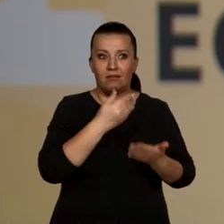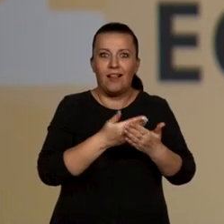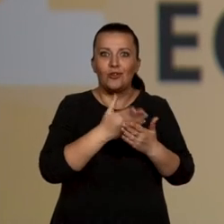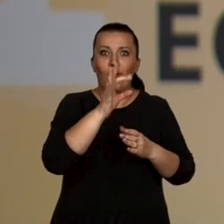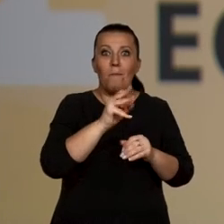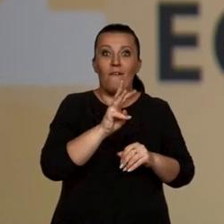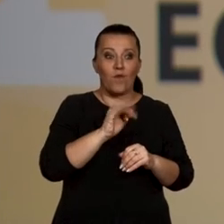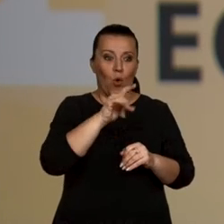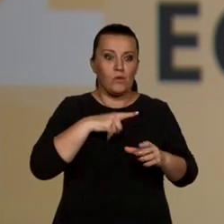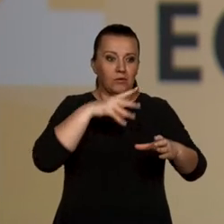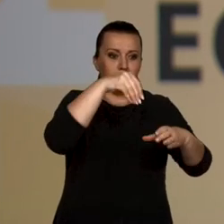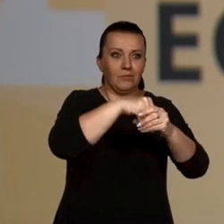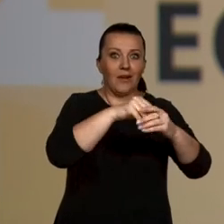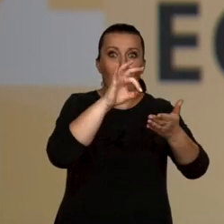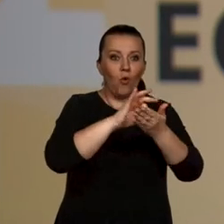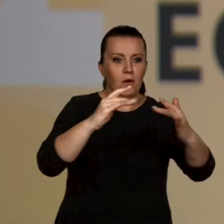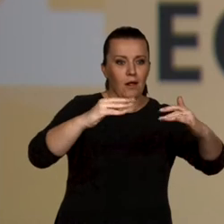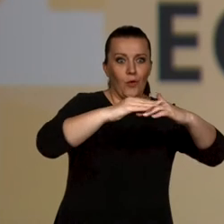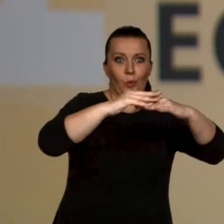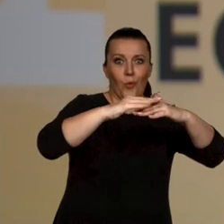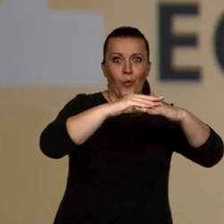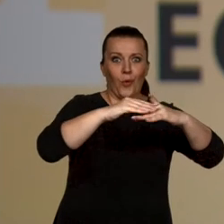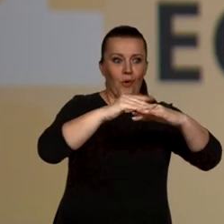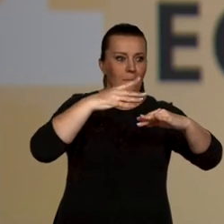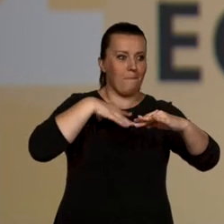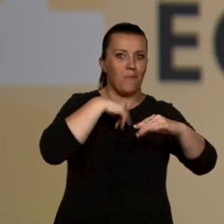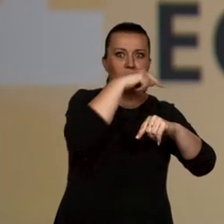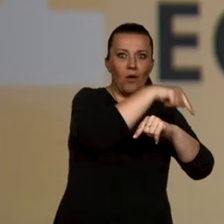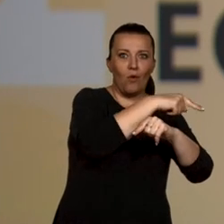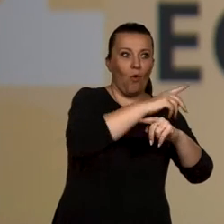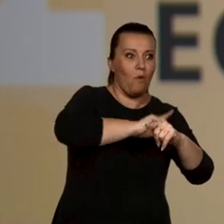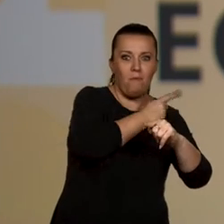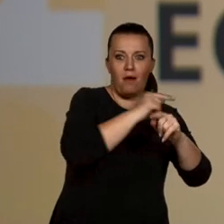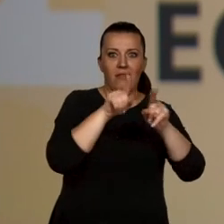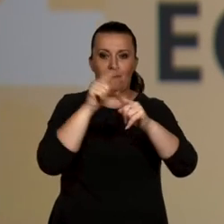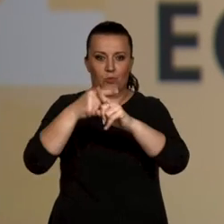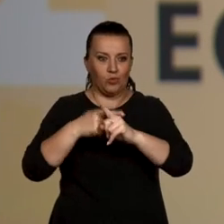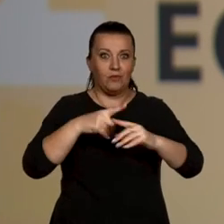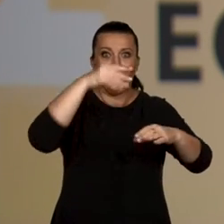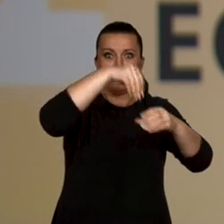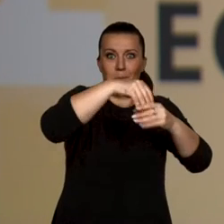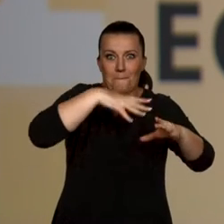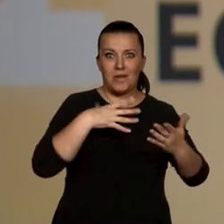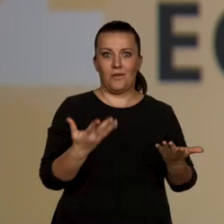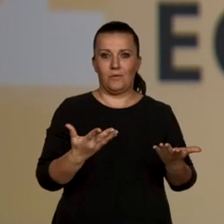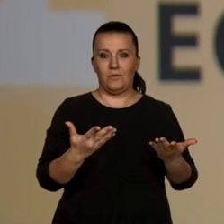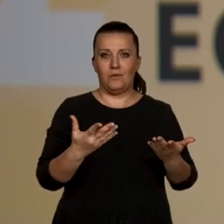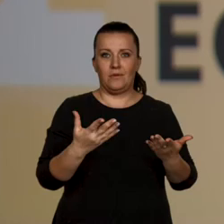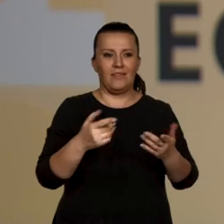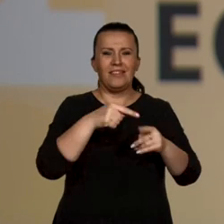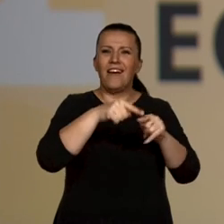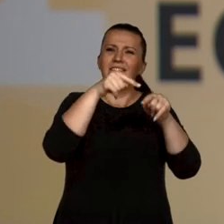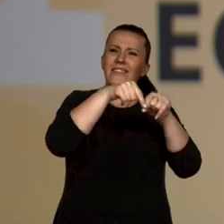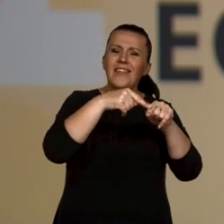i romantykiem? Ponieważ reprezentuje swoje czasy, kiedy i te tendencje były równoprawne.